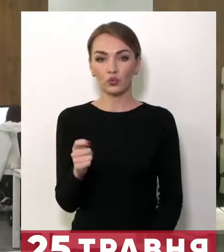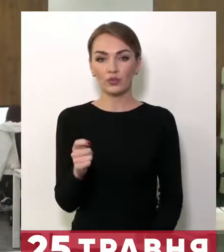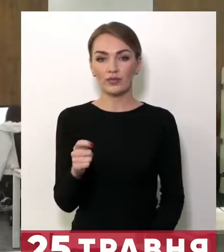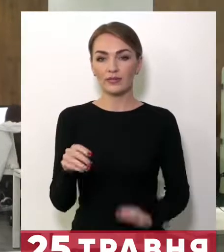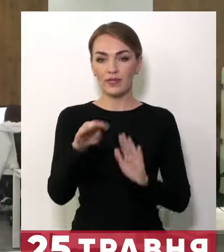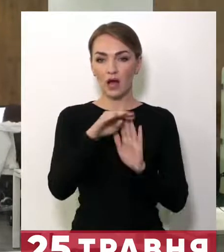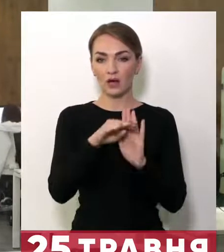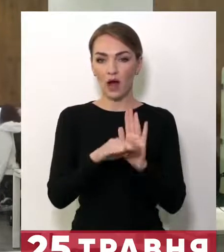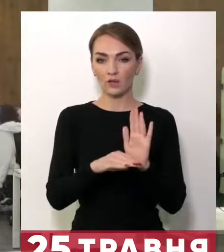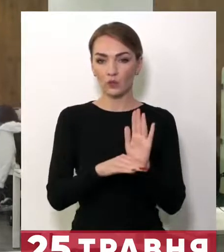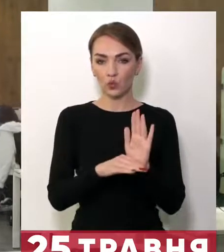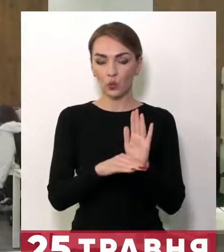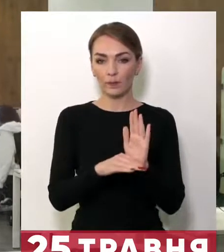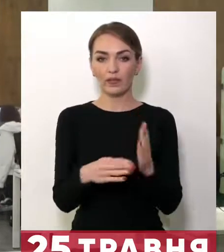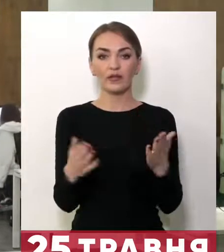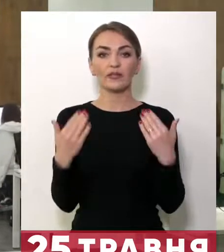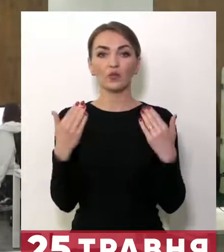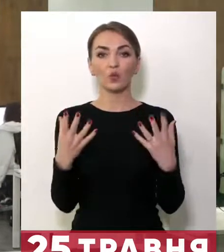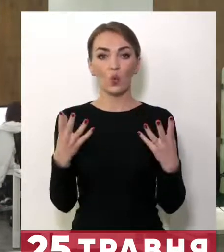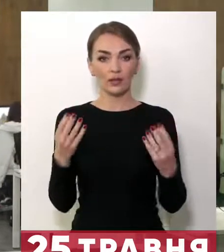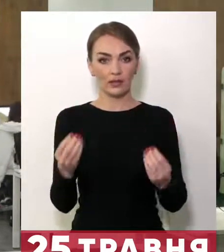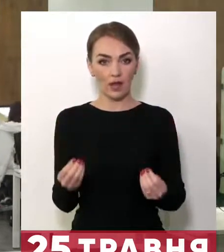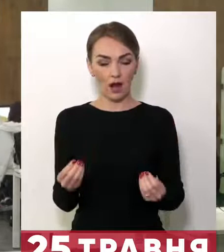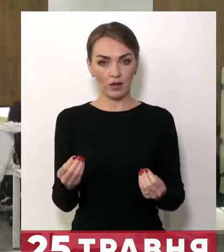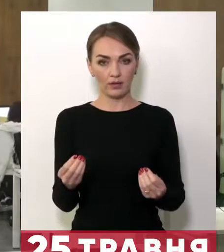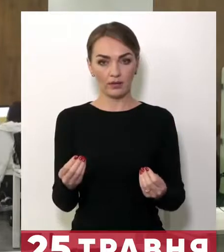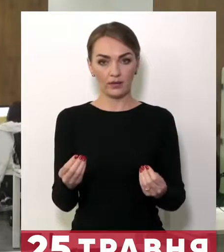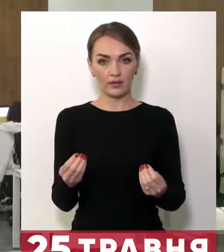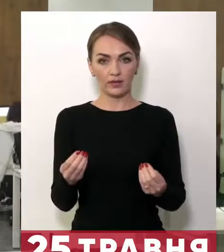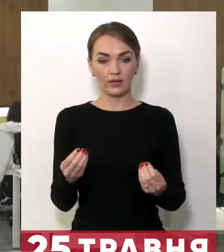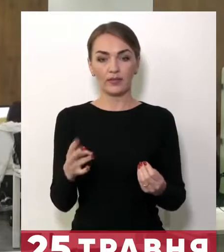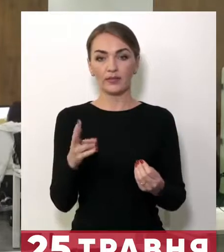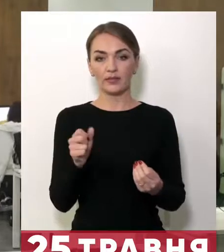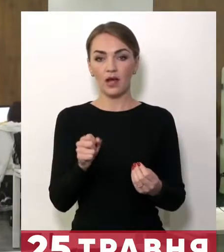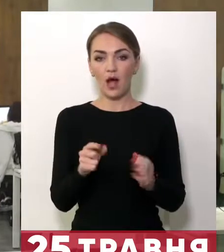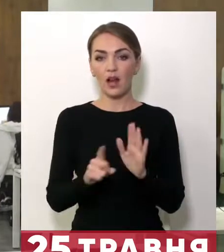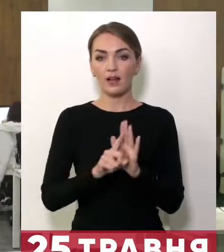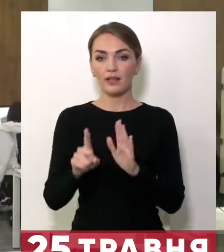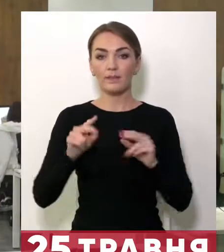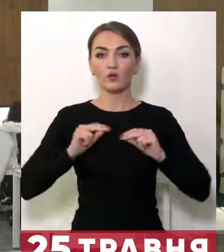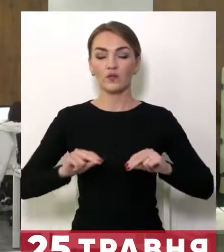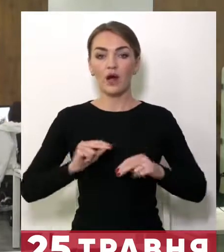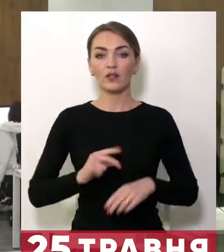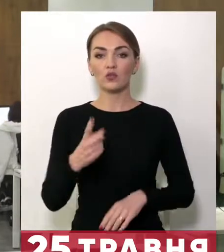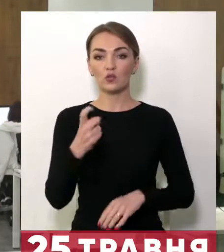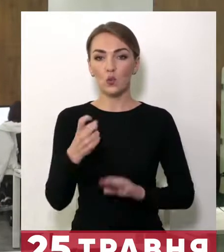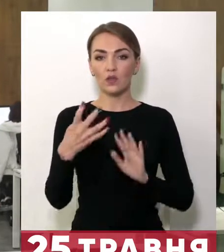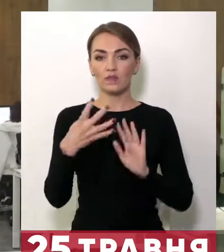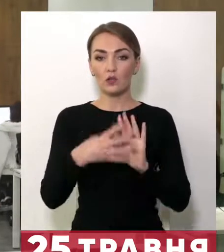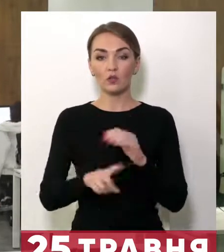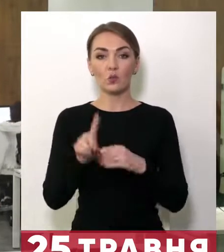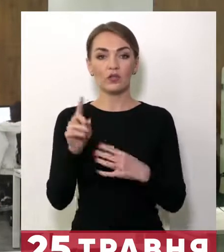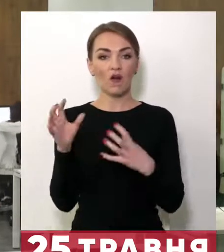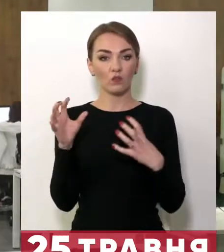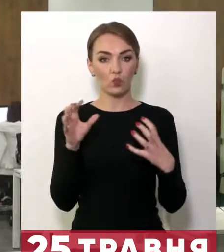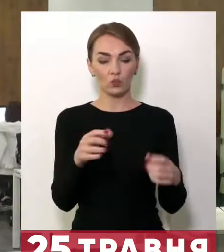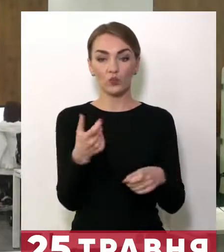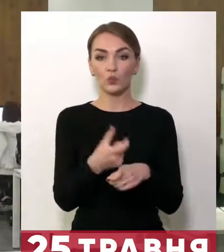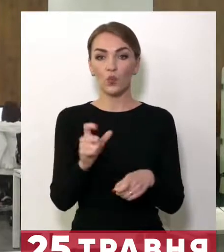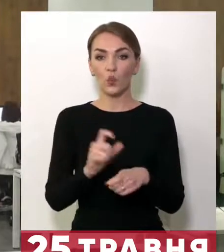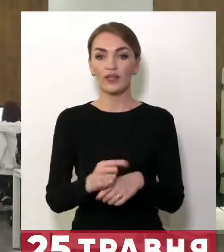за графіком вихідного дня на лінії працювали 191 автобус,